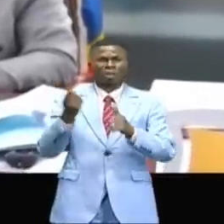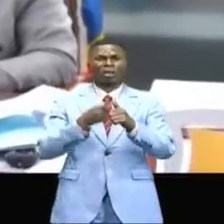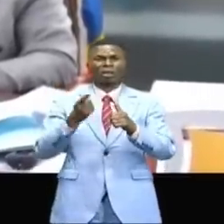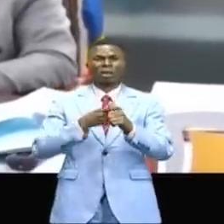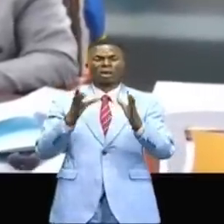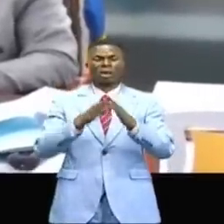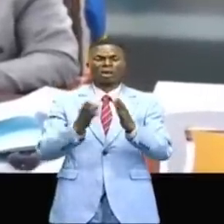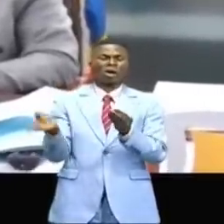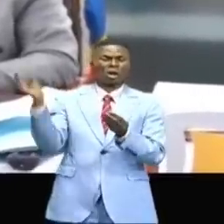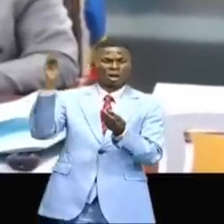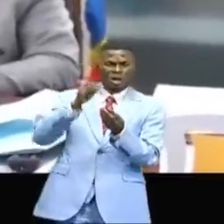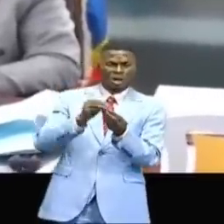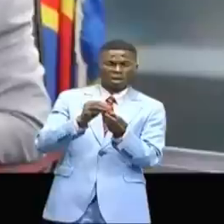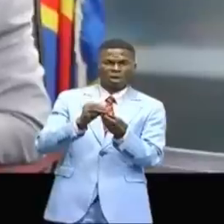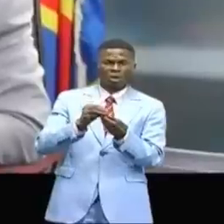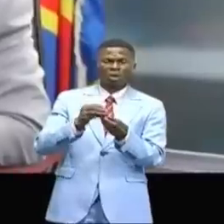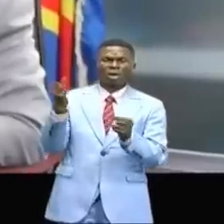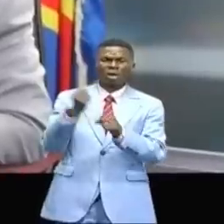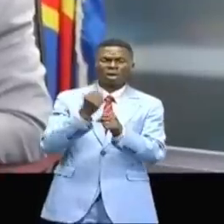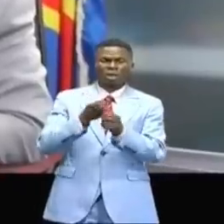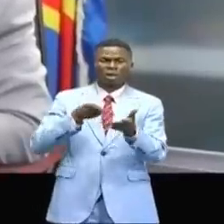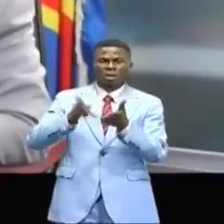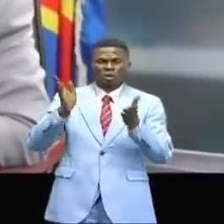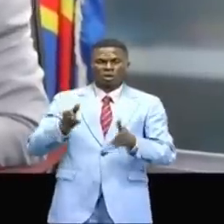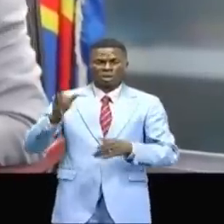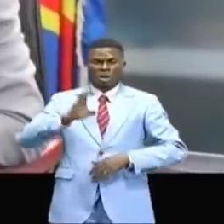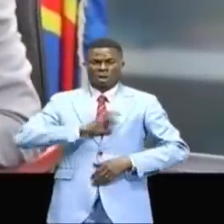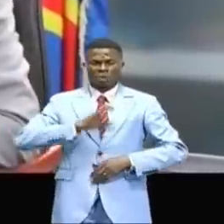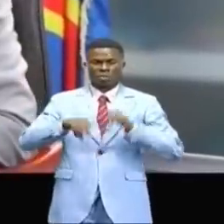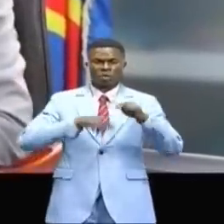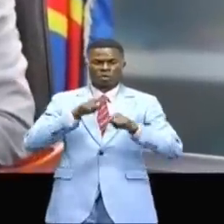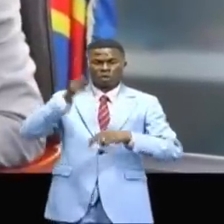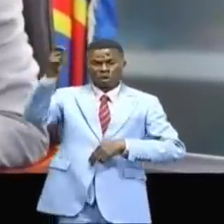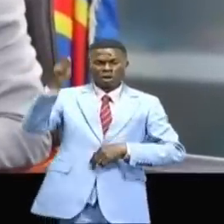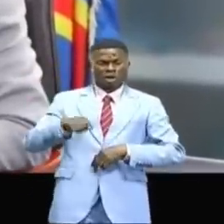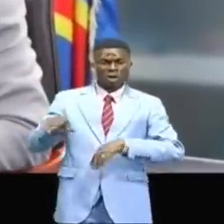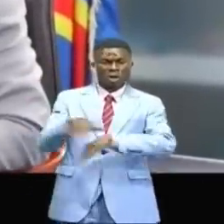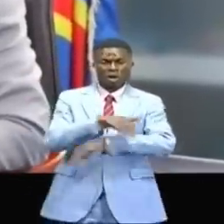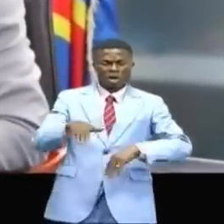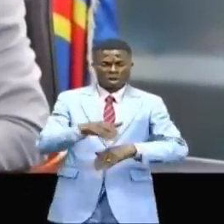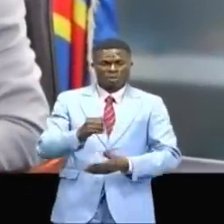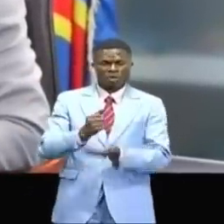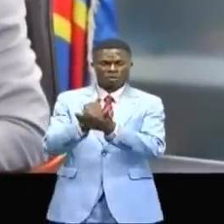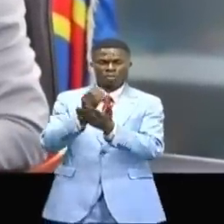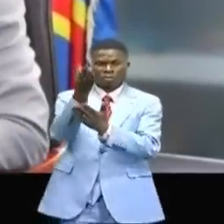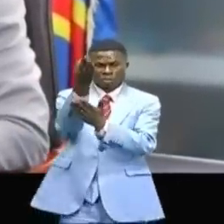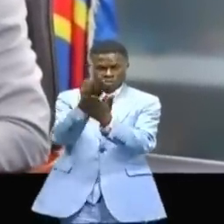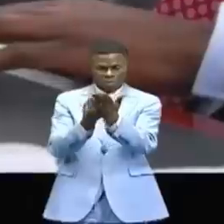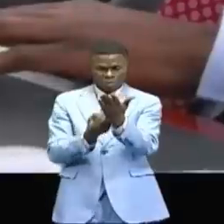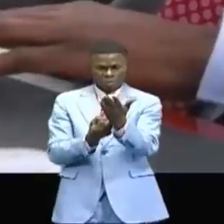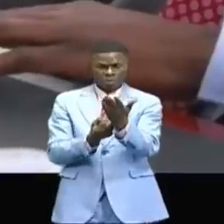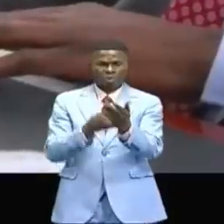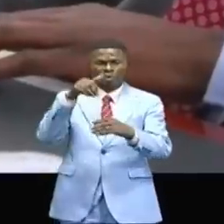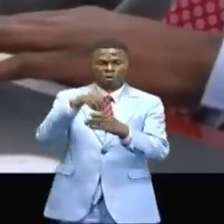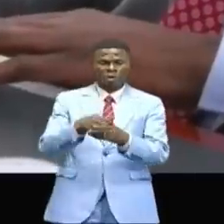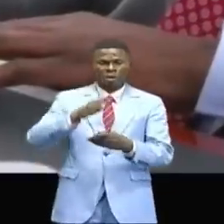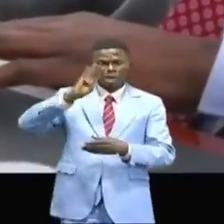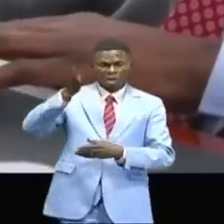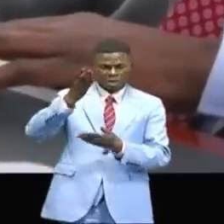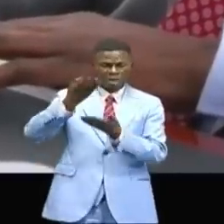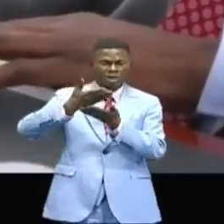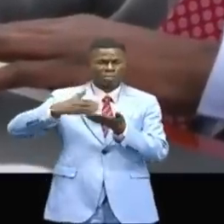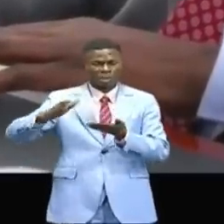avec les augmentations de paie des fonctionnaires, des policiers, des militaires au front, n'a permis l'alignement de primes qu'à partir du quatrième